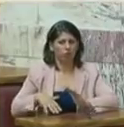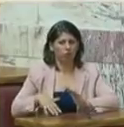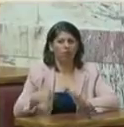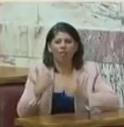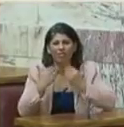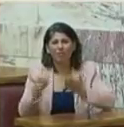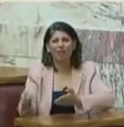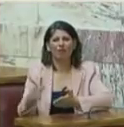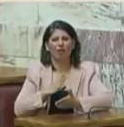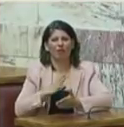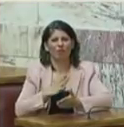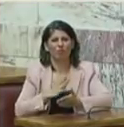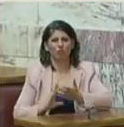φυσικά,